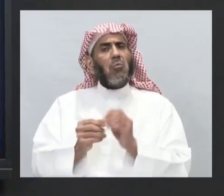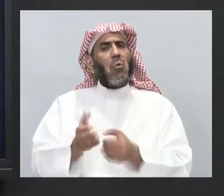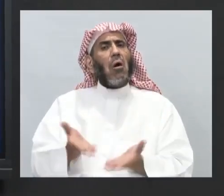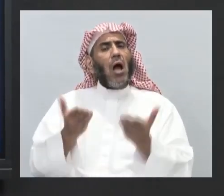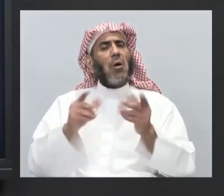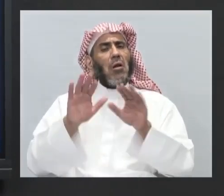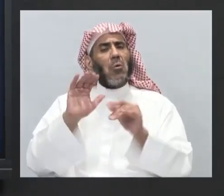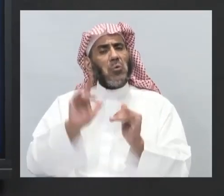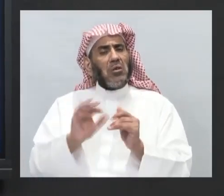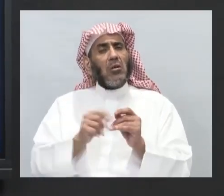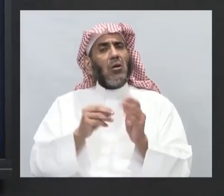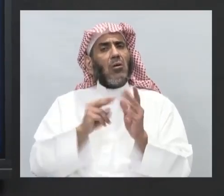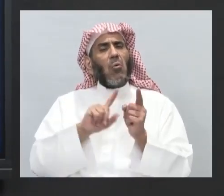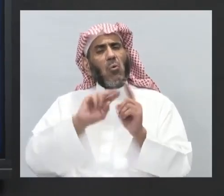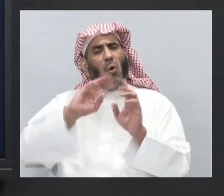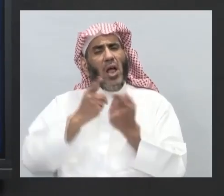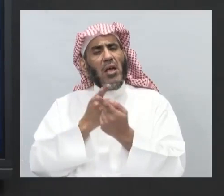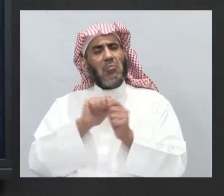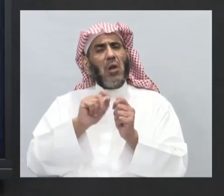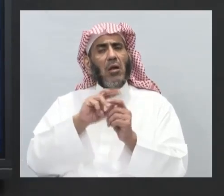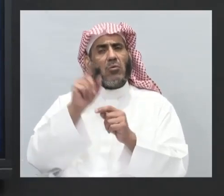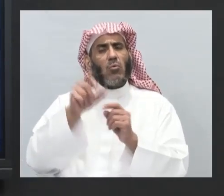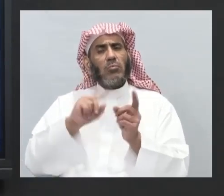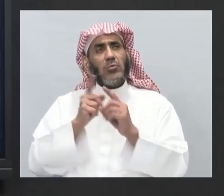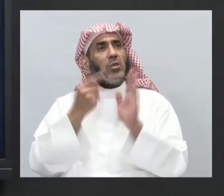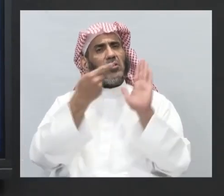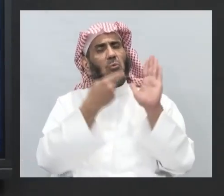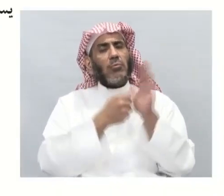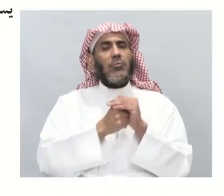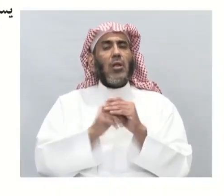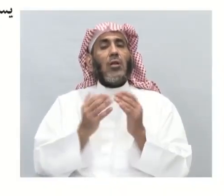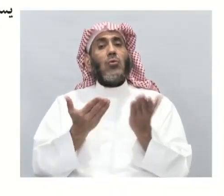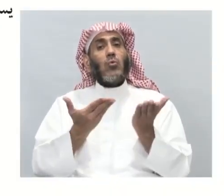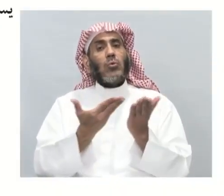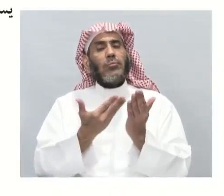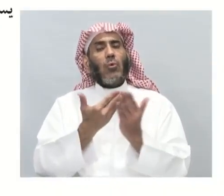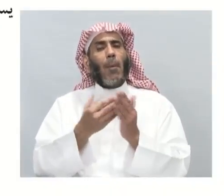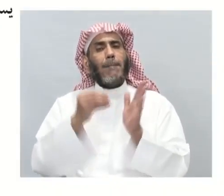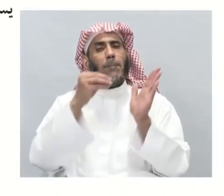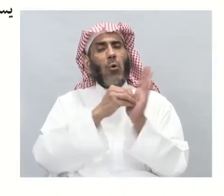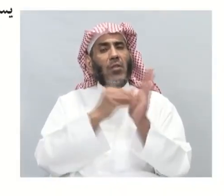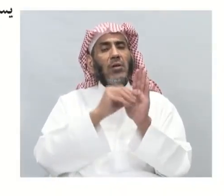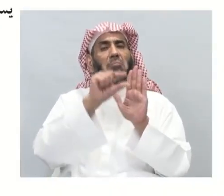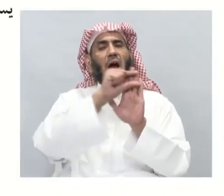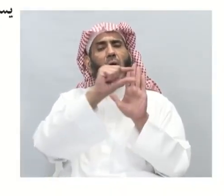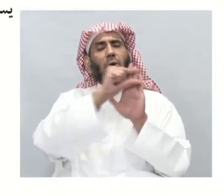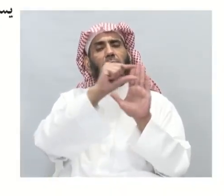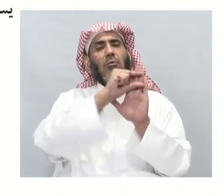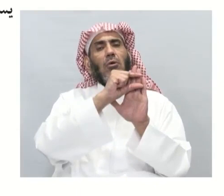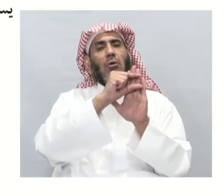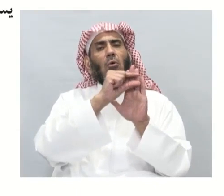هيئته واتجه للسبوره وكتب عليها هذه طريقه ايضا يساعدك بوضع عناوين